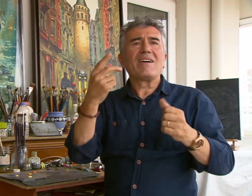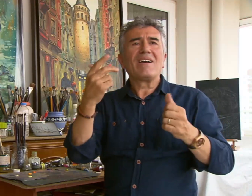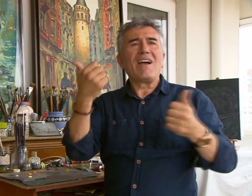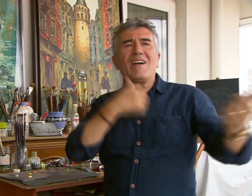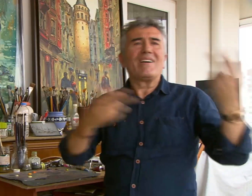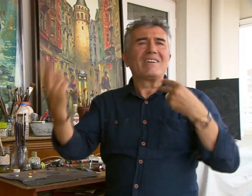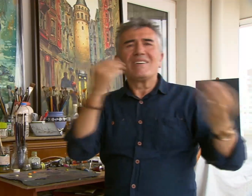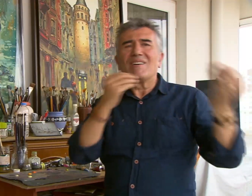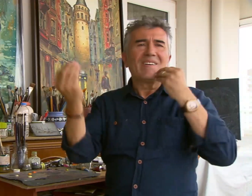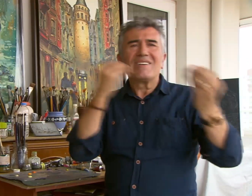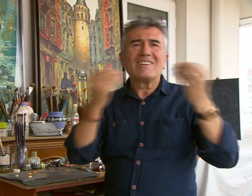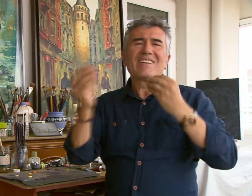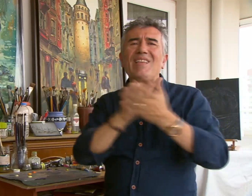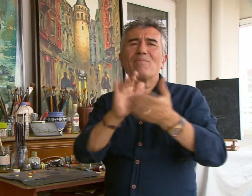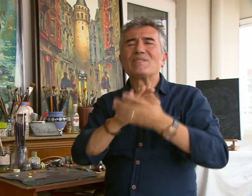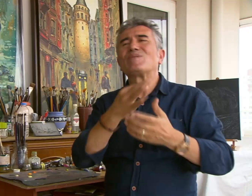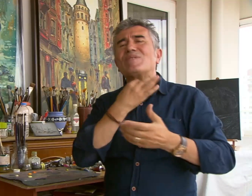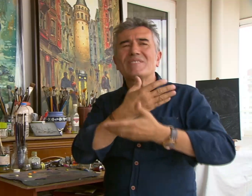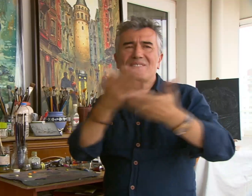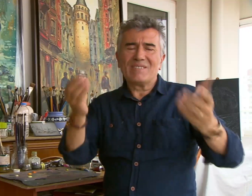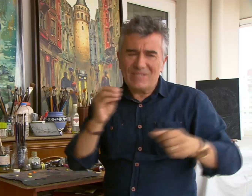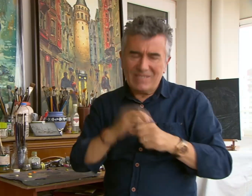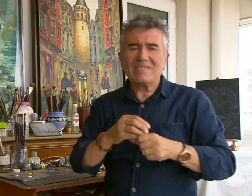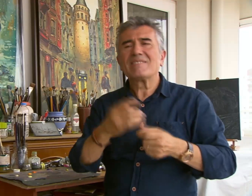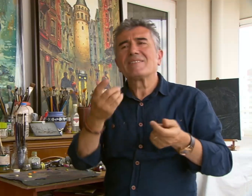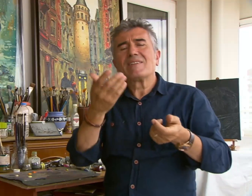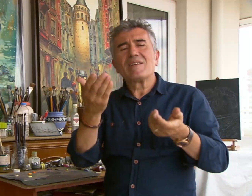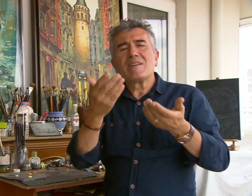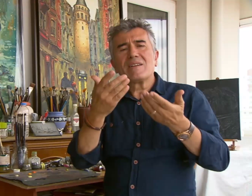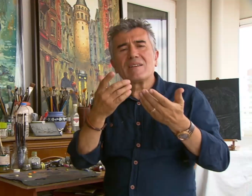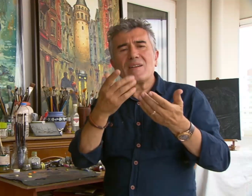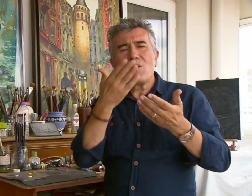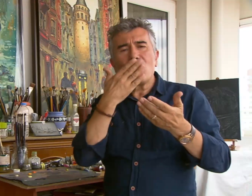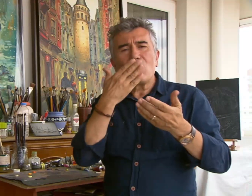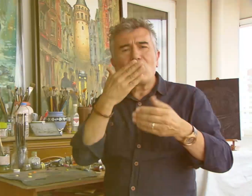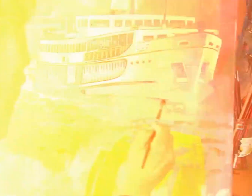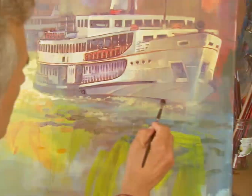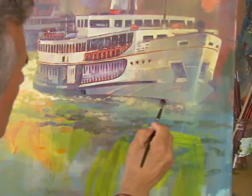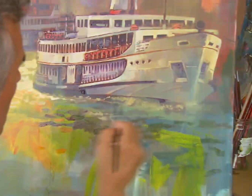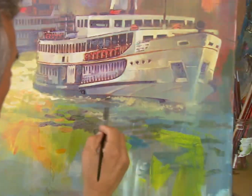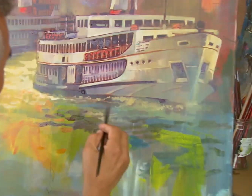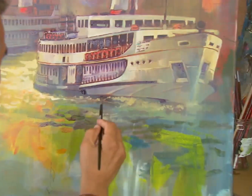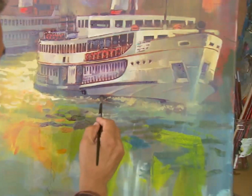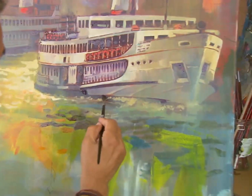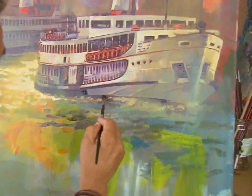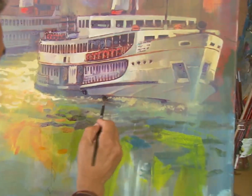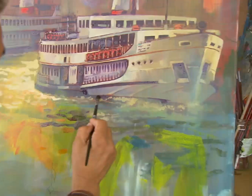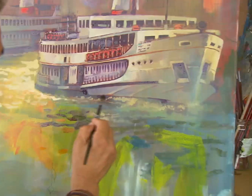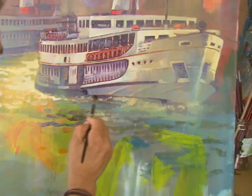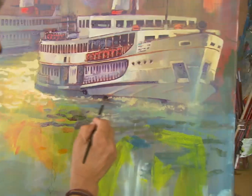Okula döndüğümde arkadaşlarım beni tebrik ettiler. Bunu hiç unutamadım aslında.